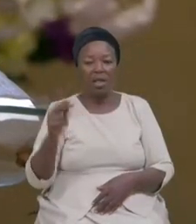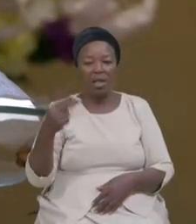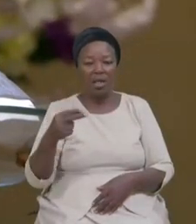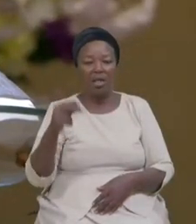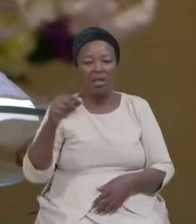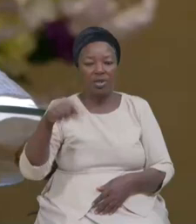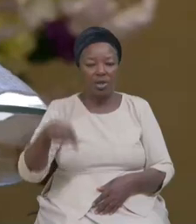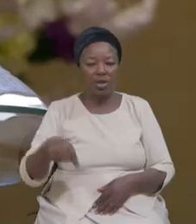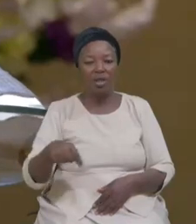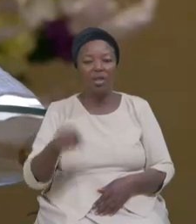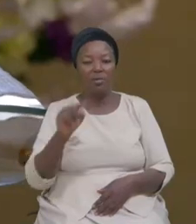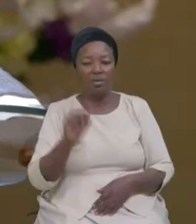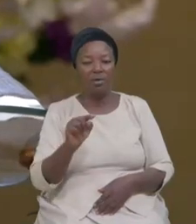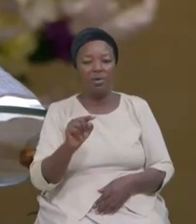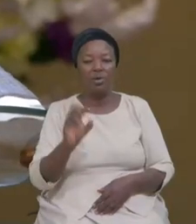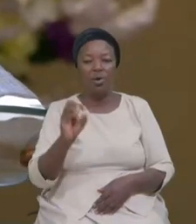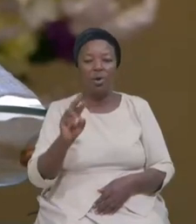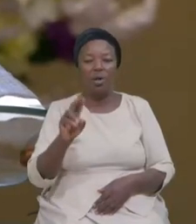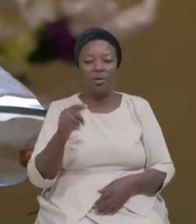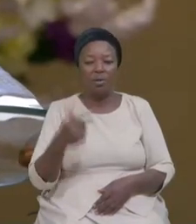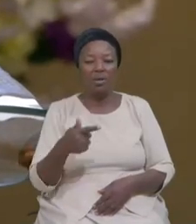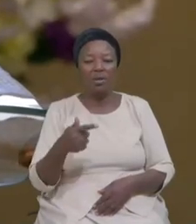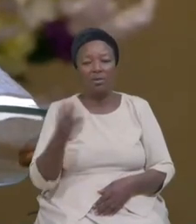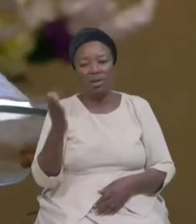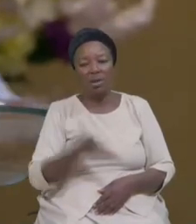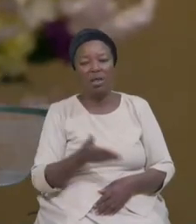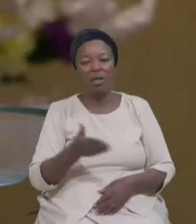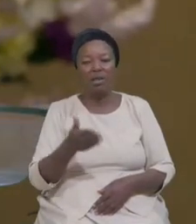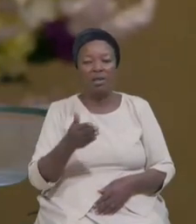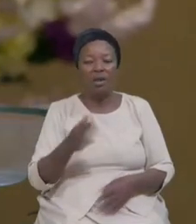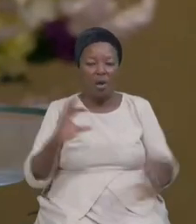Il y a un formulaire qui va s'afficher.